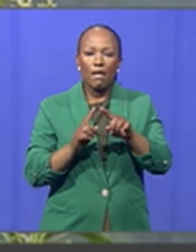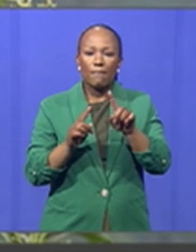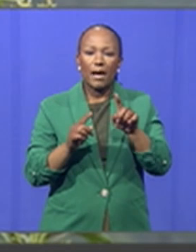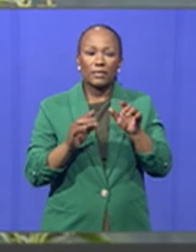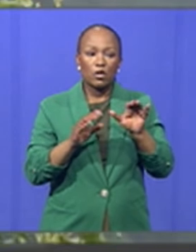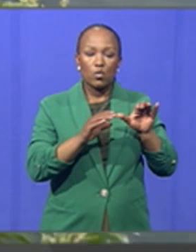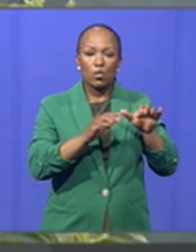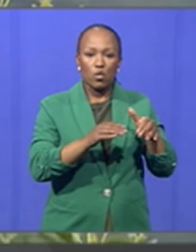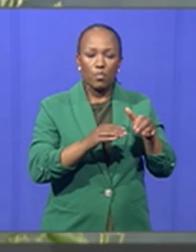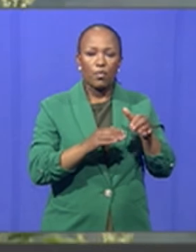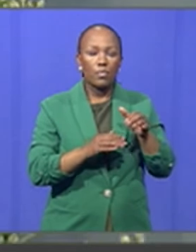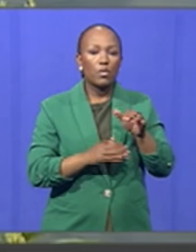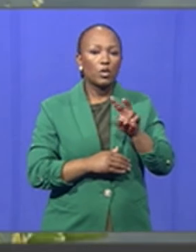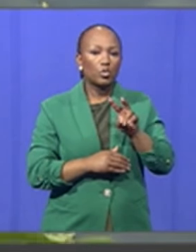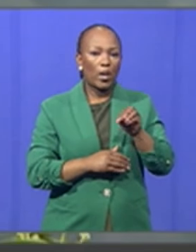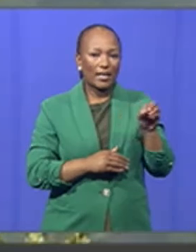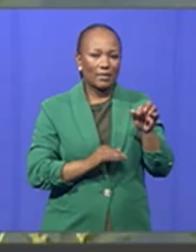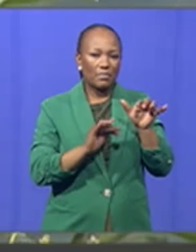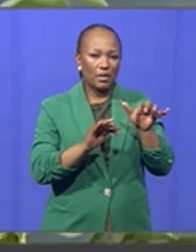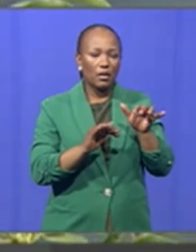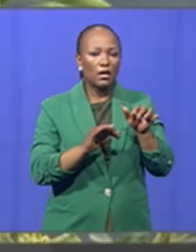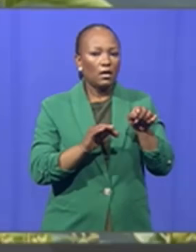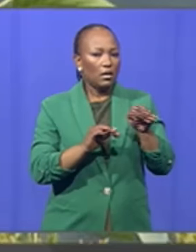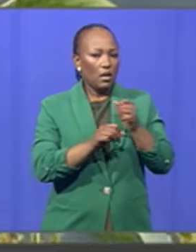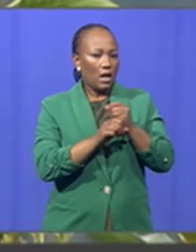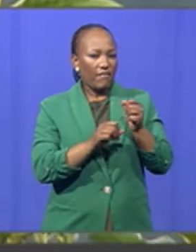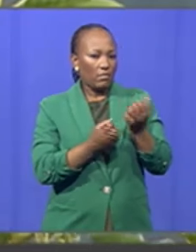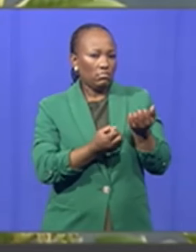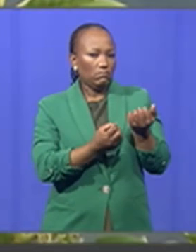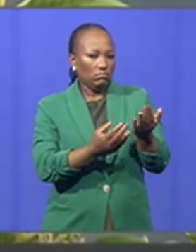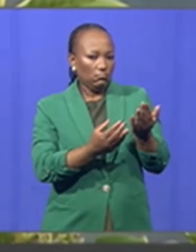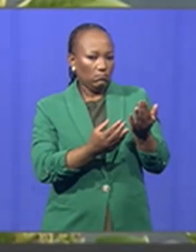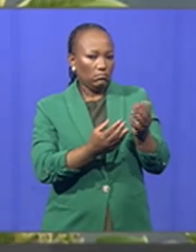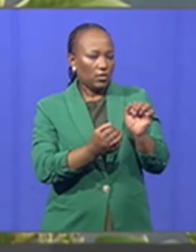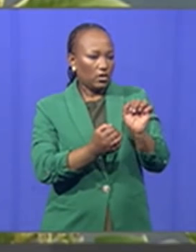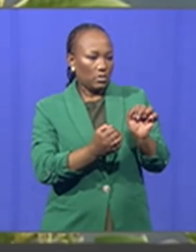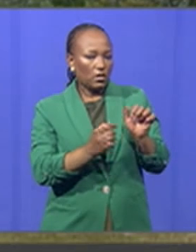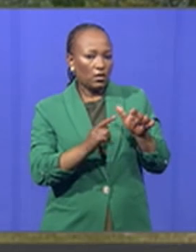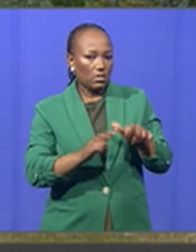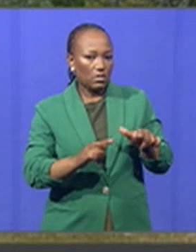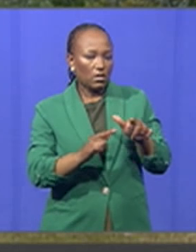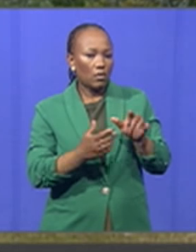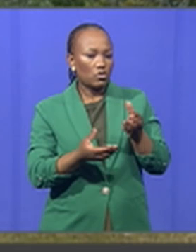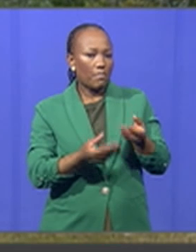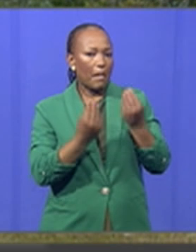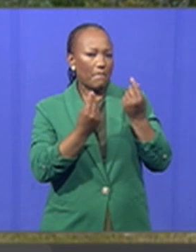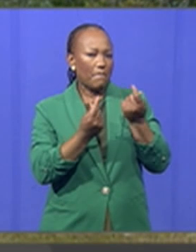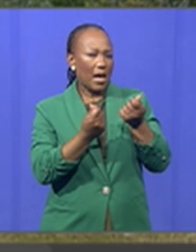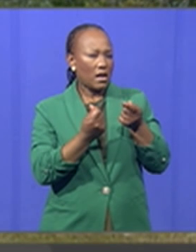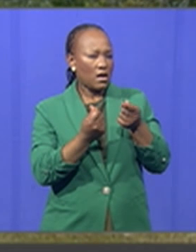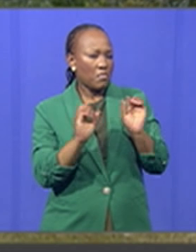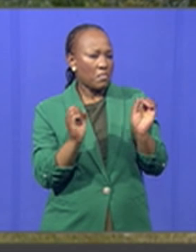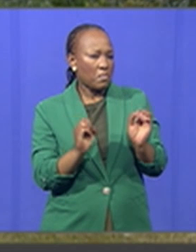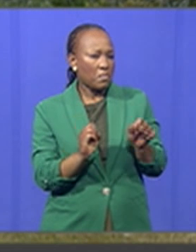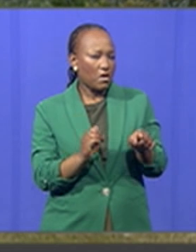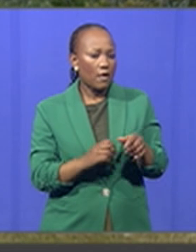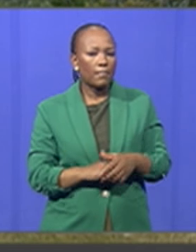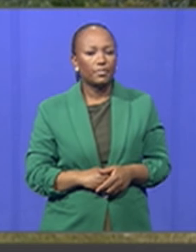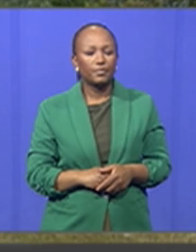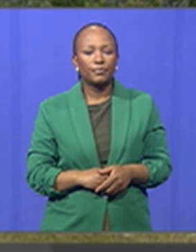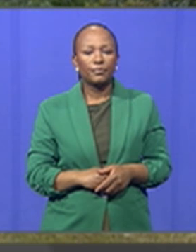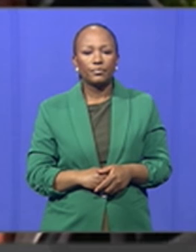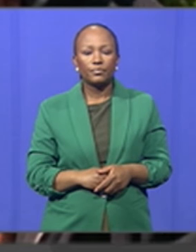fetang 200 ga ise ba akarediwe jaaka baamogedi ba matlole a dipeeletso tseno. Ke no šoma taba tša Makgoba